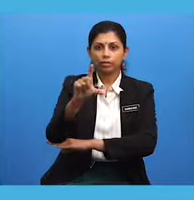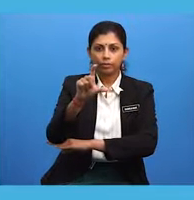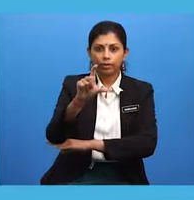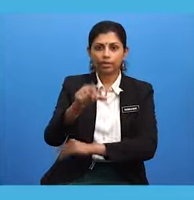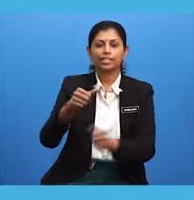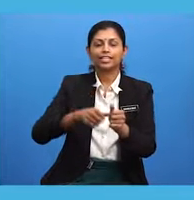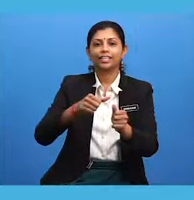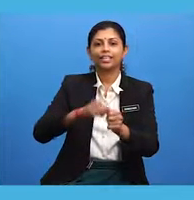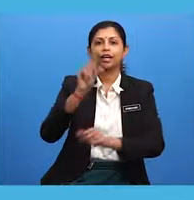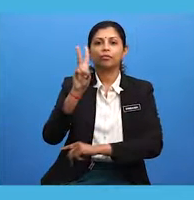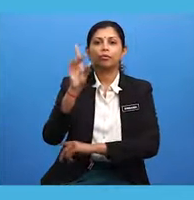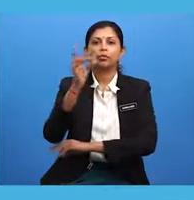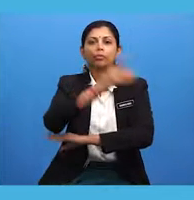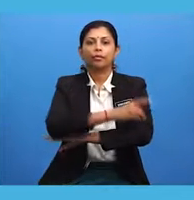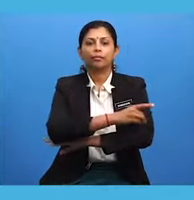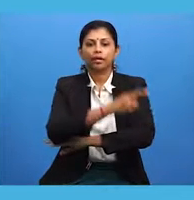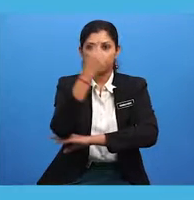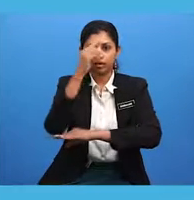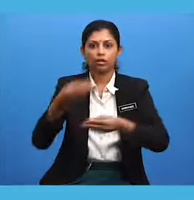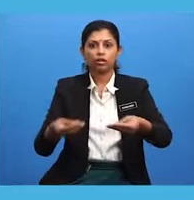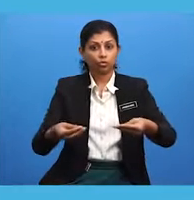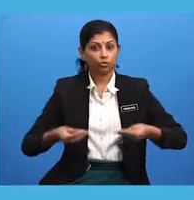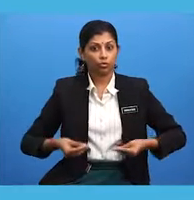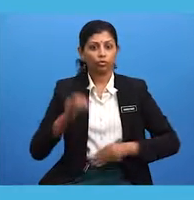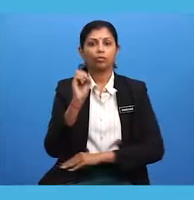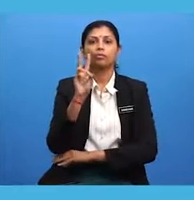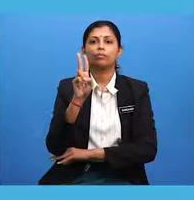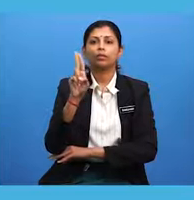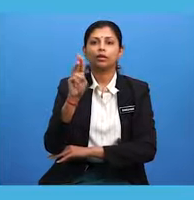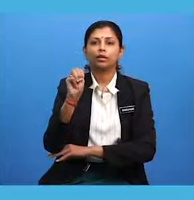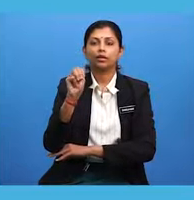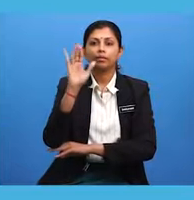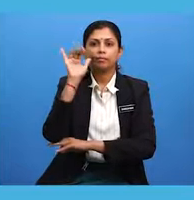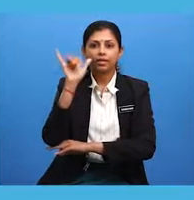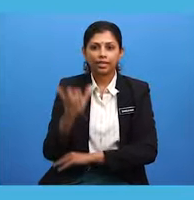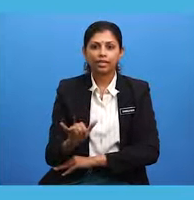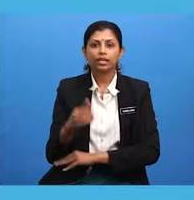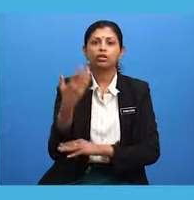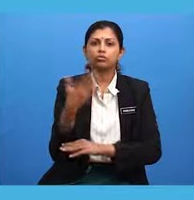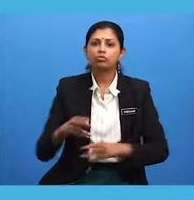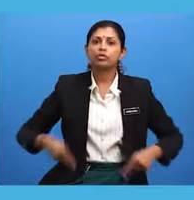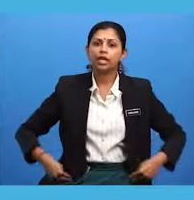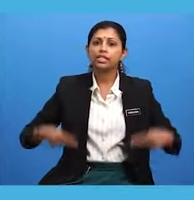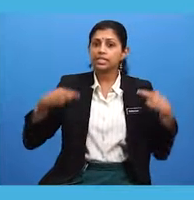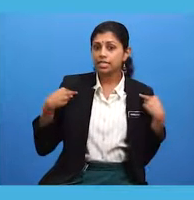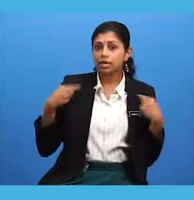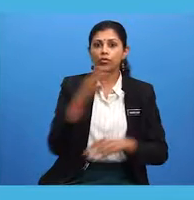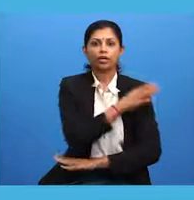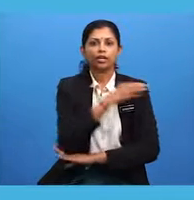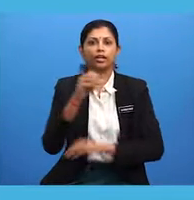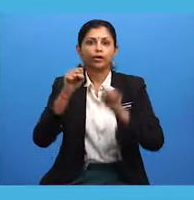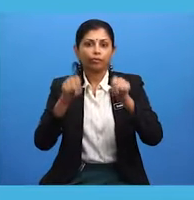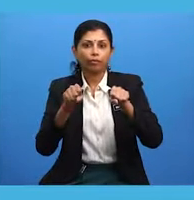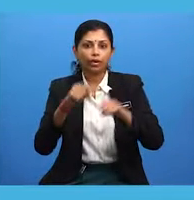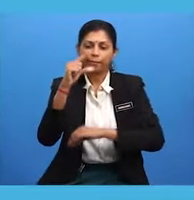ditebarkan setiap 28 hari bagi menerima ovum yang